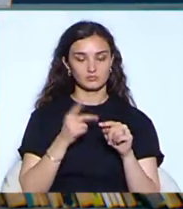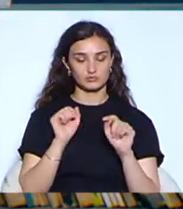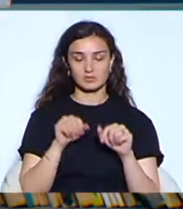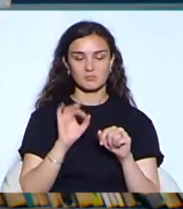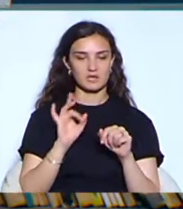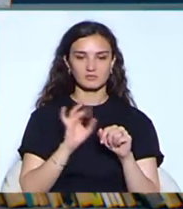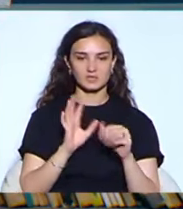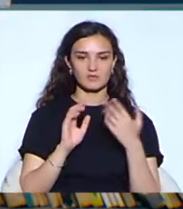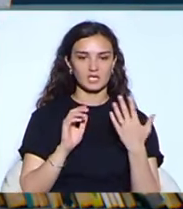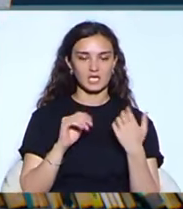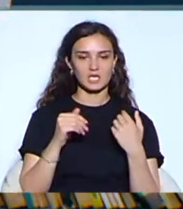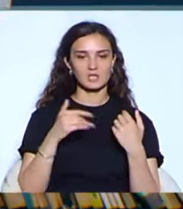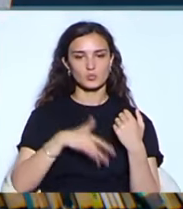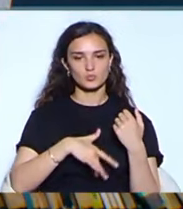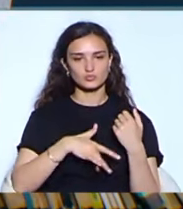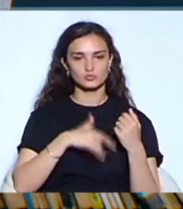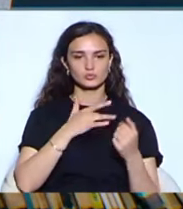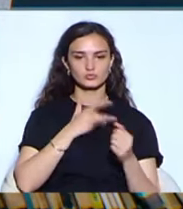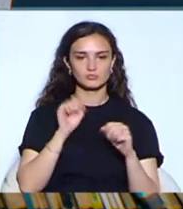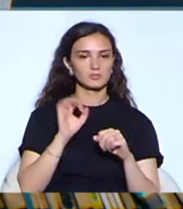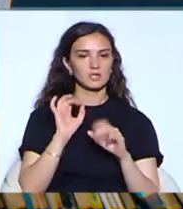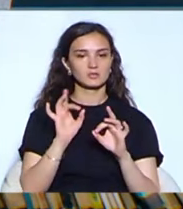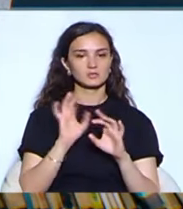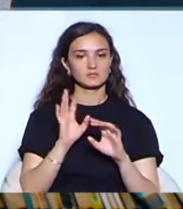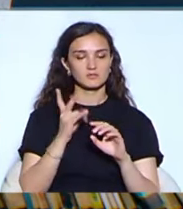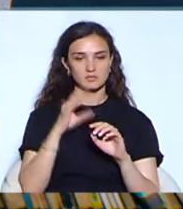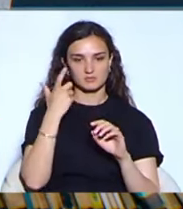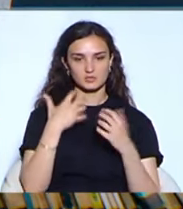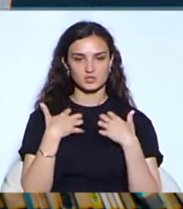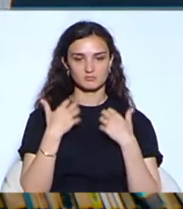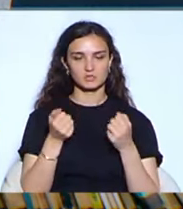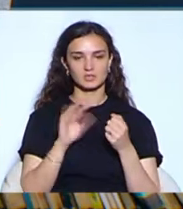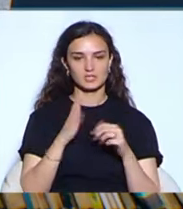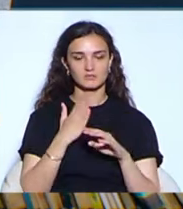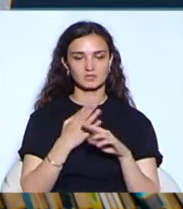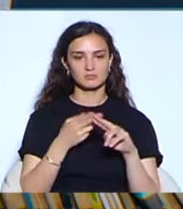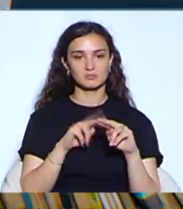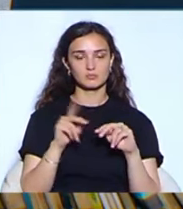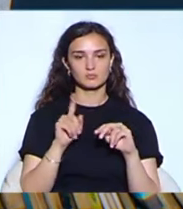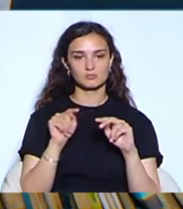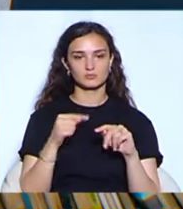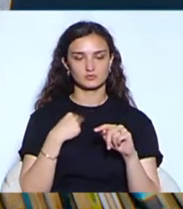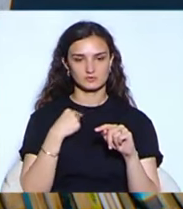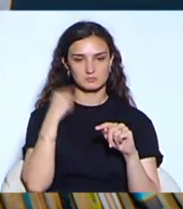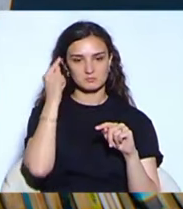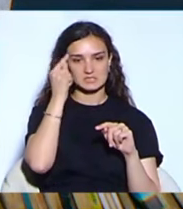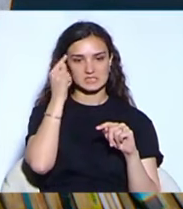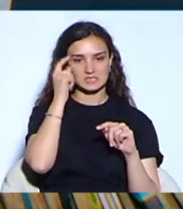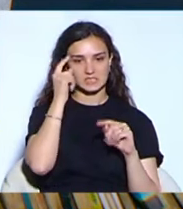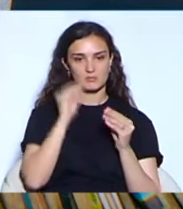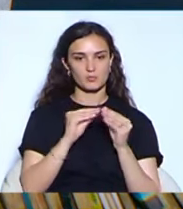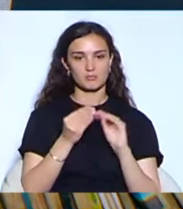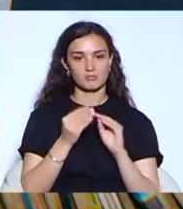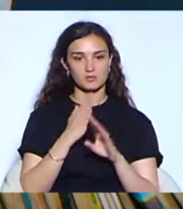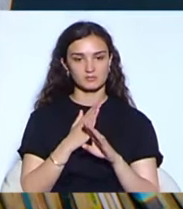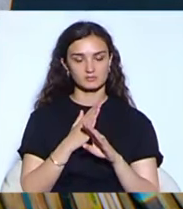ვტკივა, არც ხელი, არც ფეხი, არც კუჭი და არც გული, მაგრამ არ ვართ ჯანმრთელი, მხოლოდ იმიტომ, რომ ჩვენს ფსიქიკას აქვს